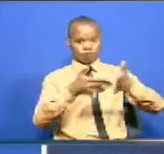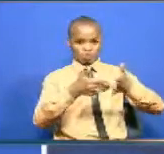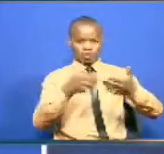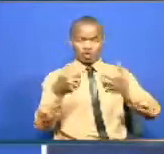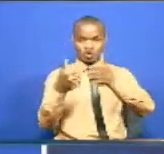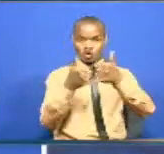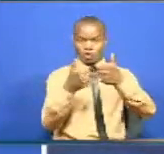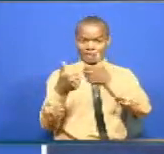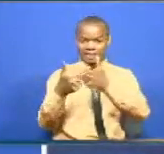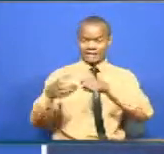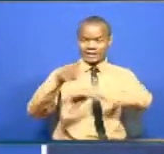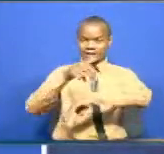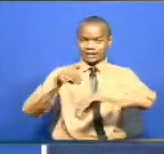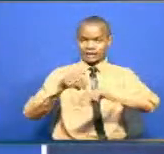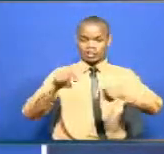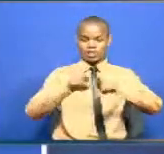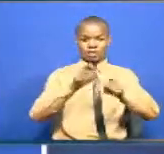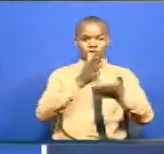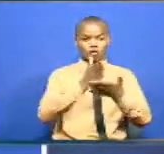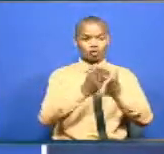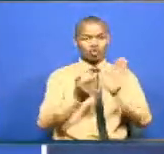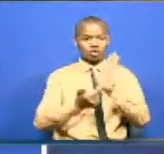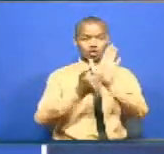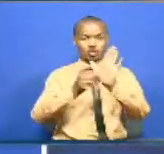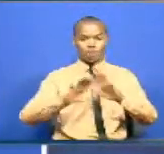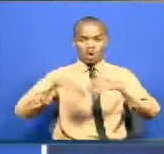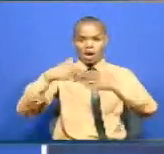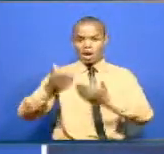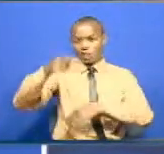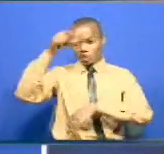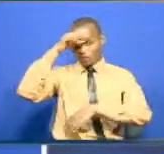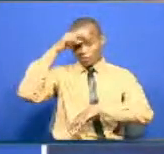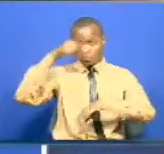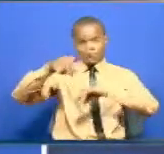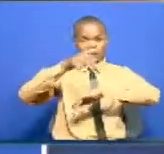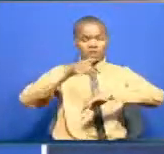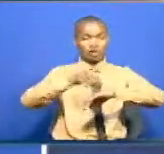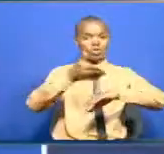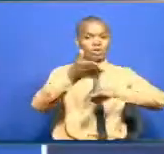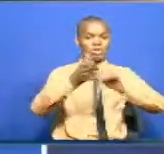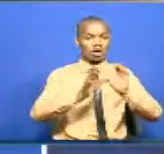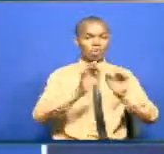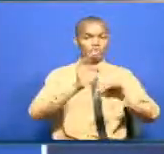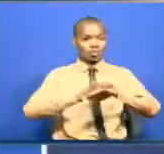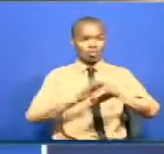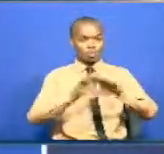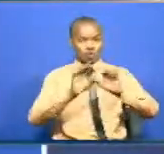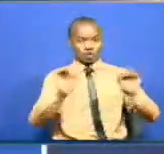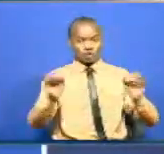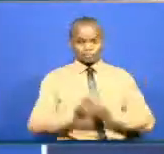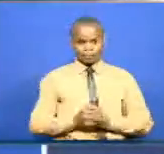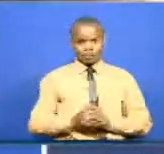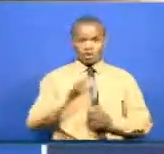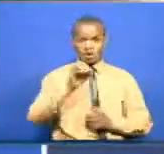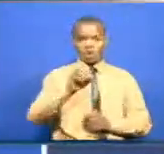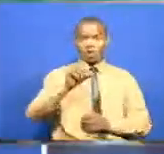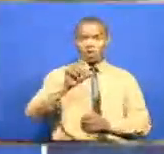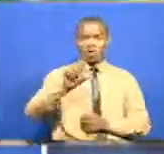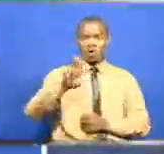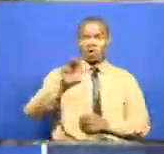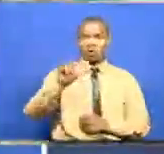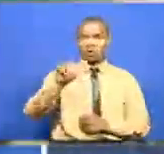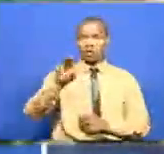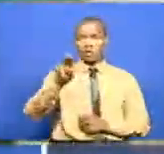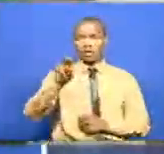hilo kama njia ya kuelezea kutoridhishwa kwao na serikali ya taifa hilo. Ogu ambaye ameichezea timu ya taifa mechi